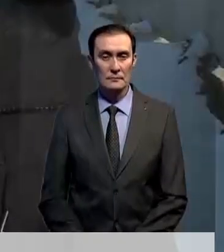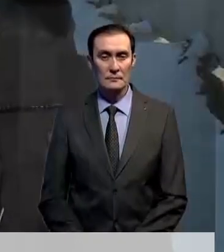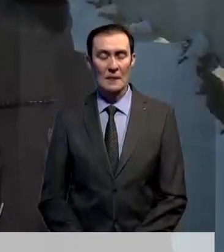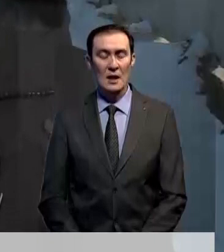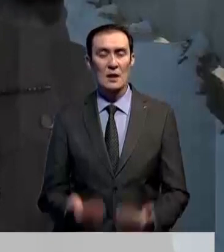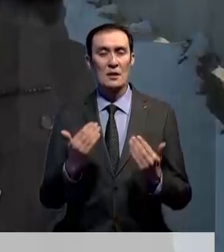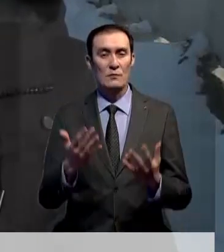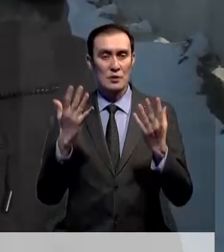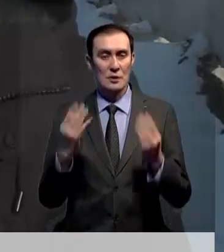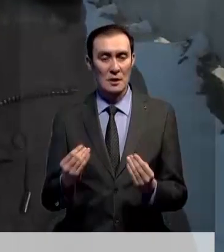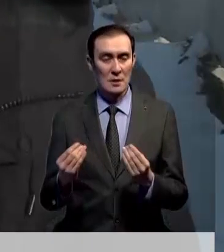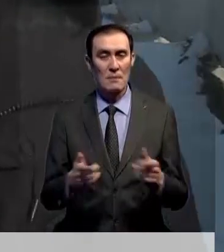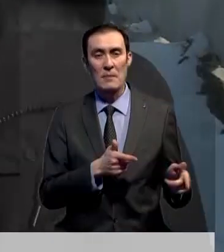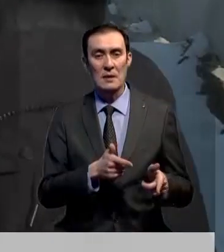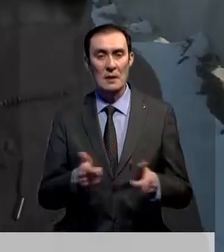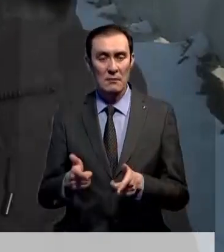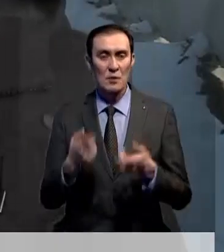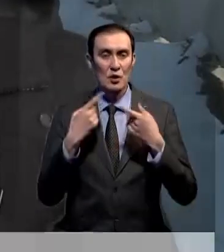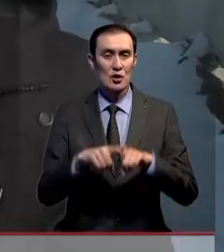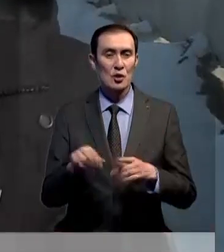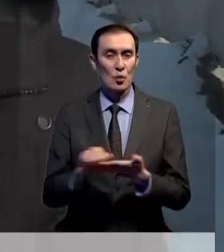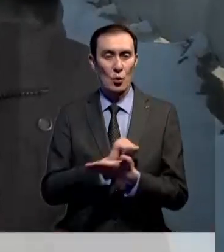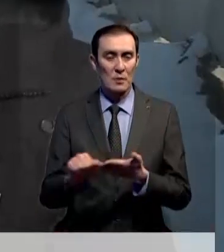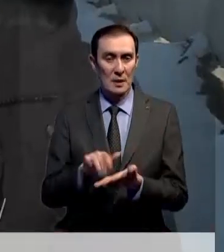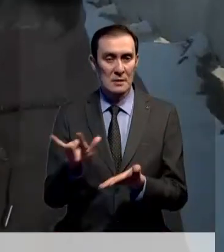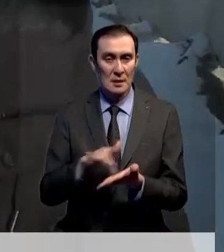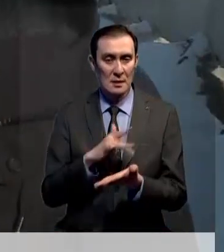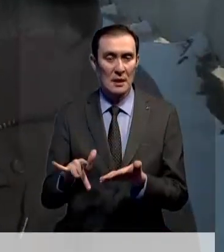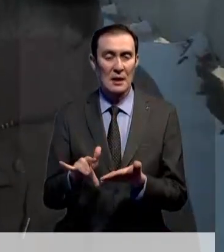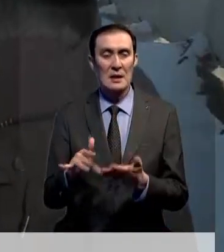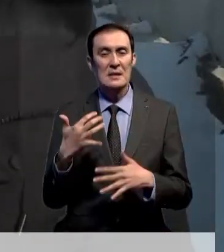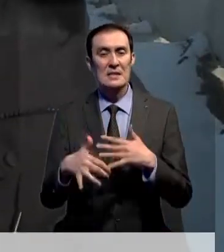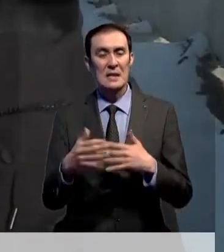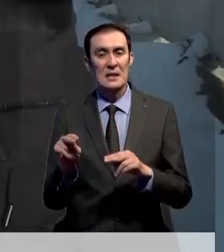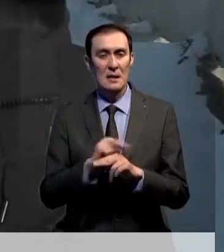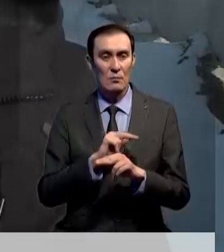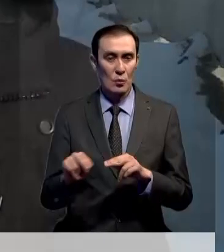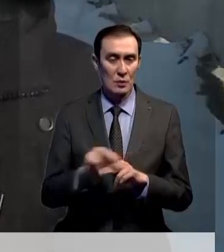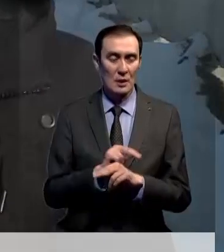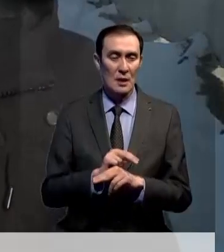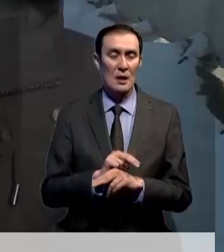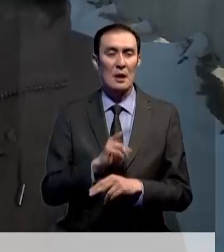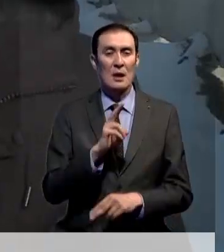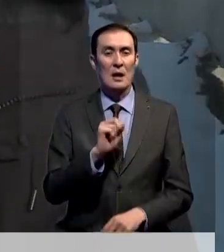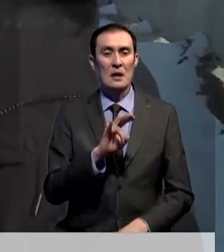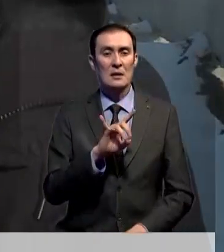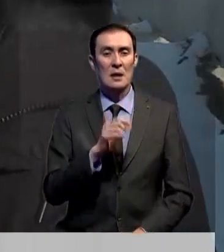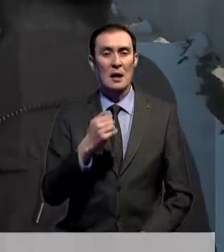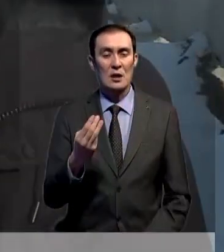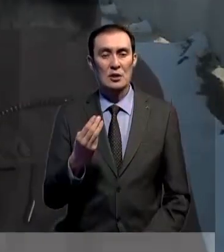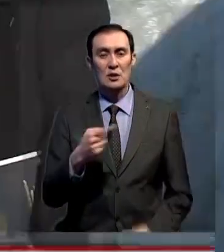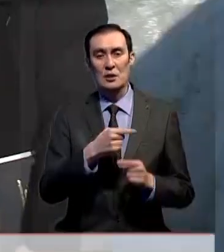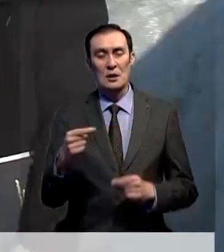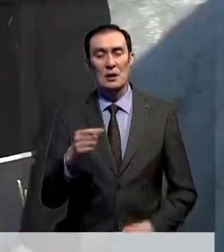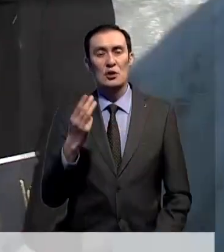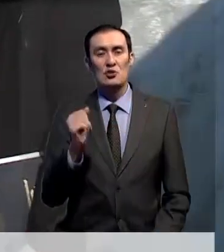На сегодняшний день разрабатывается техническая документация на средний ремонт Кандагаш, Шалкар и